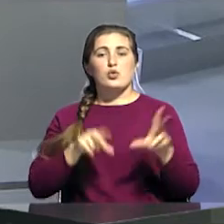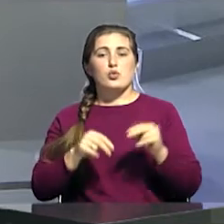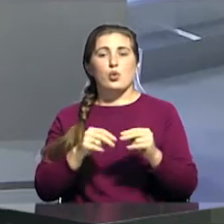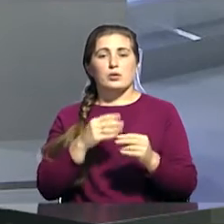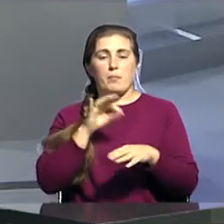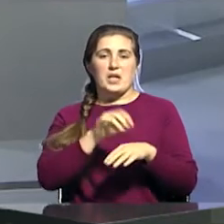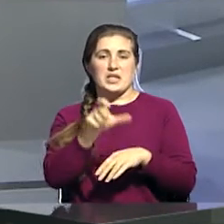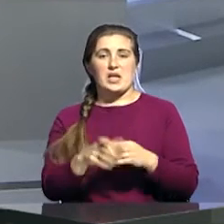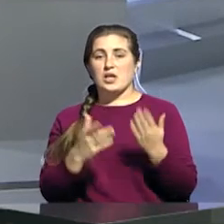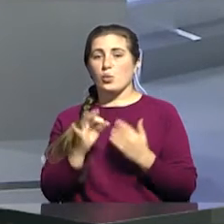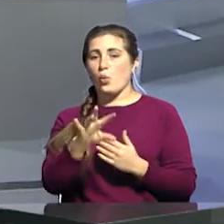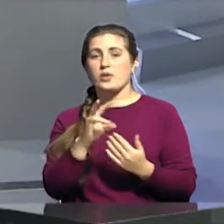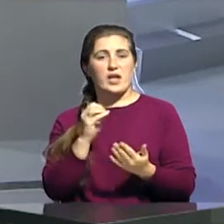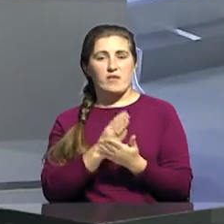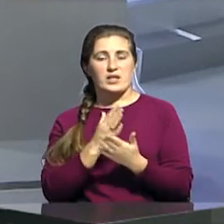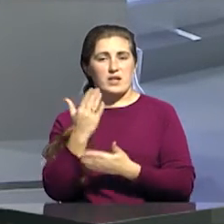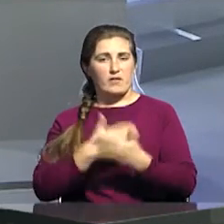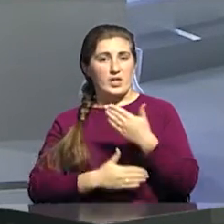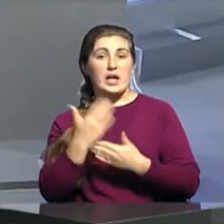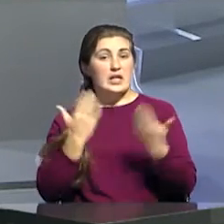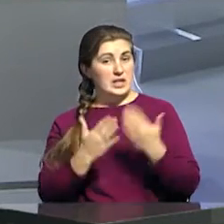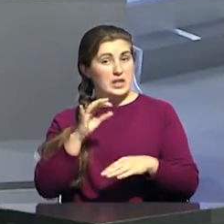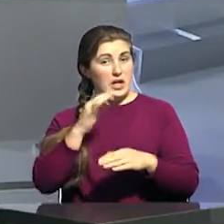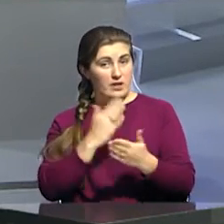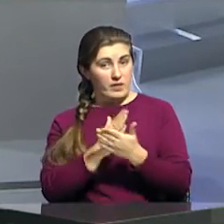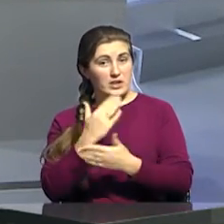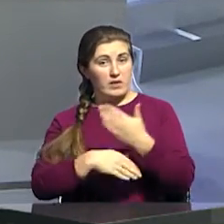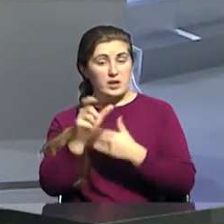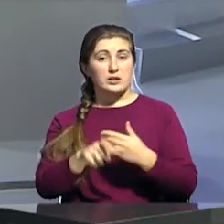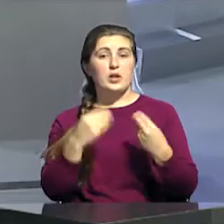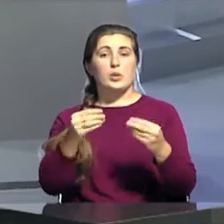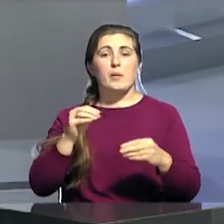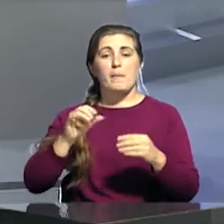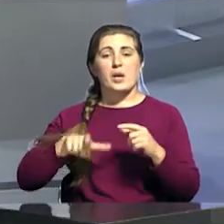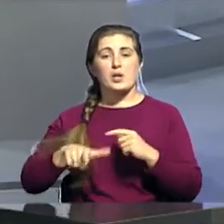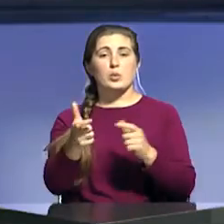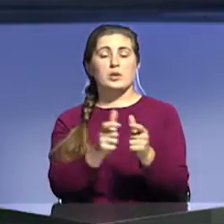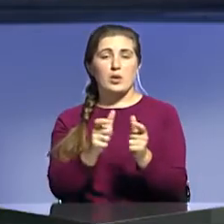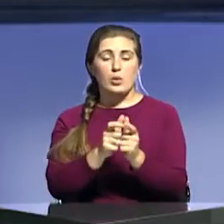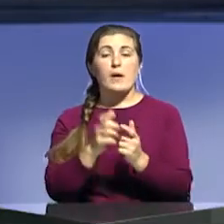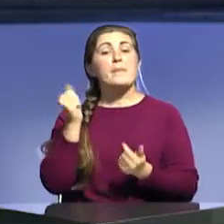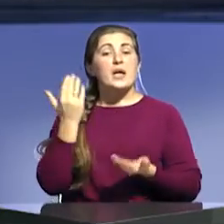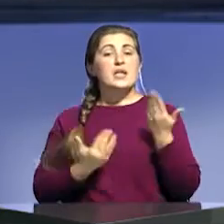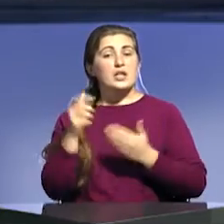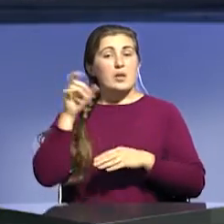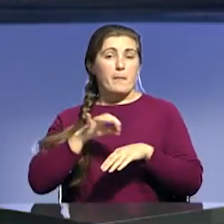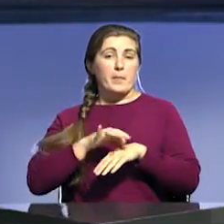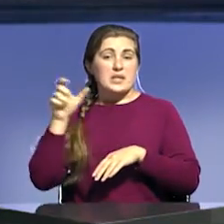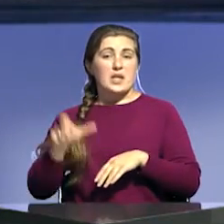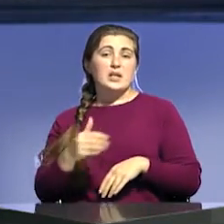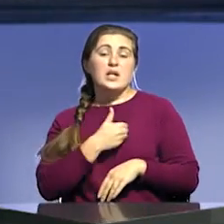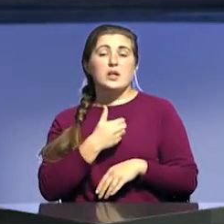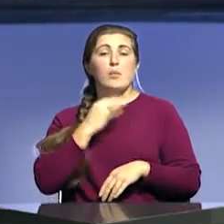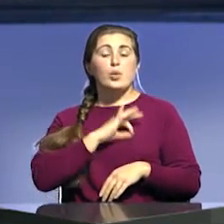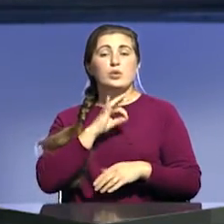Да, если он не является инвалидом. Если является инвалидом, то ему дают проездной талон. А вот если человек, пациент, захотел пользоваться